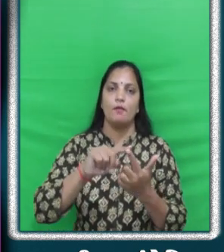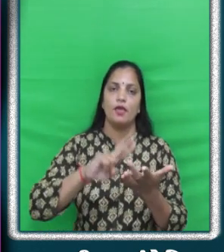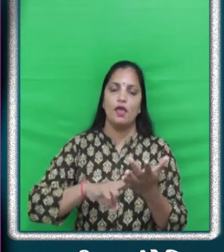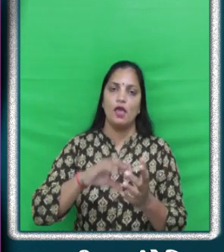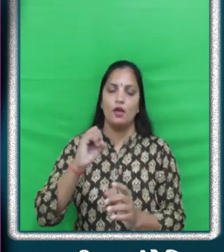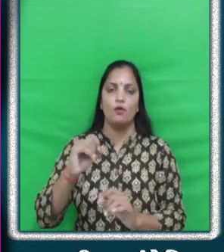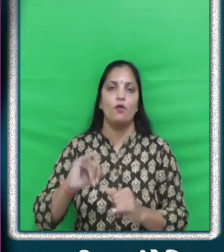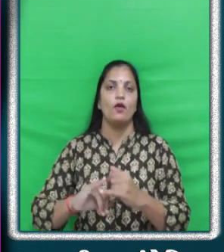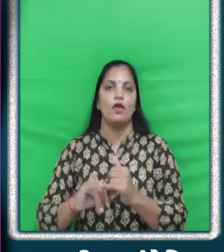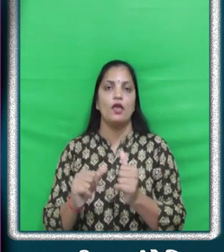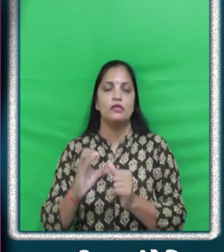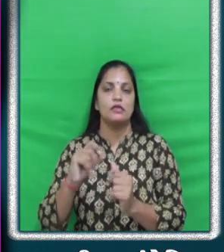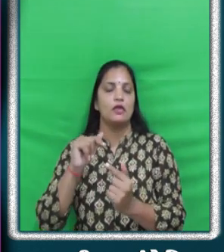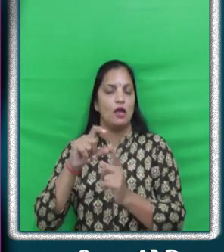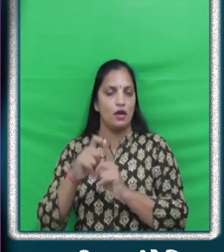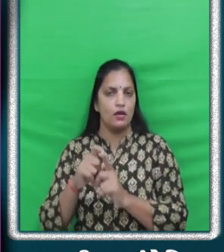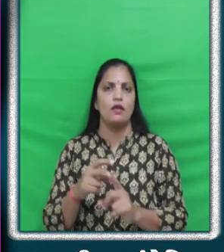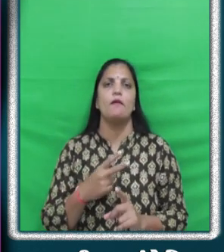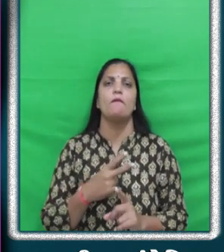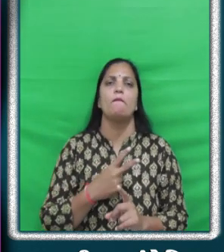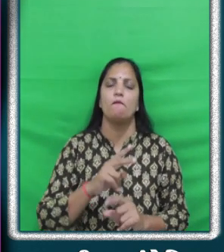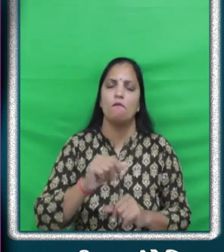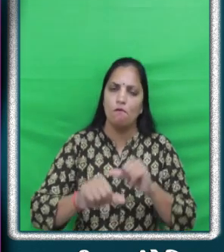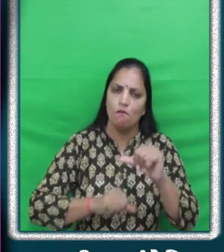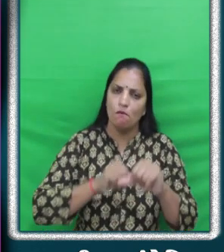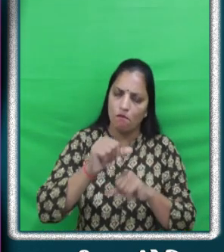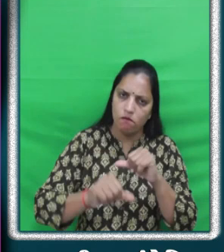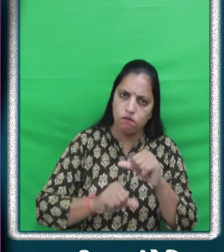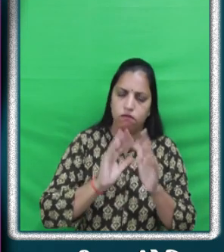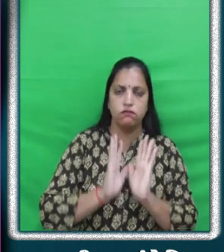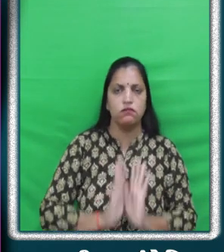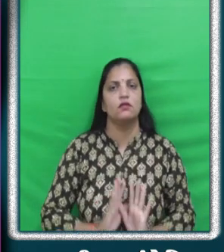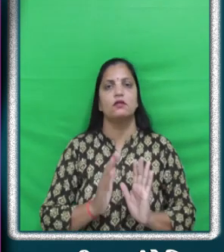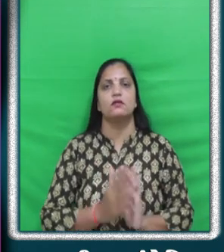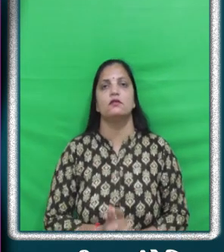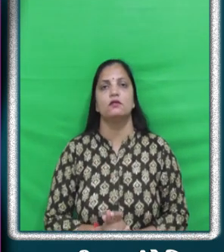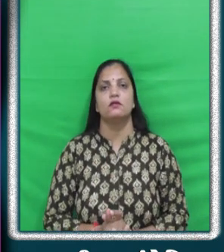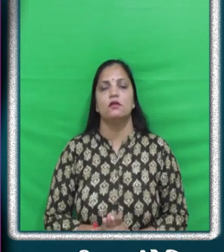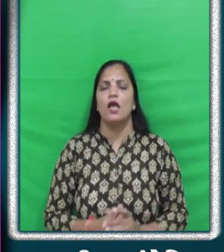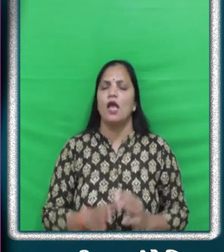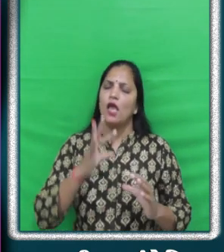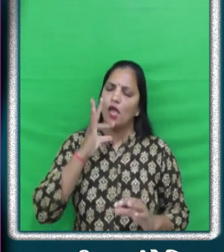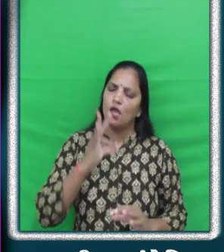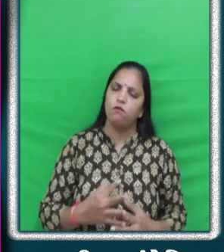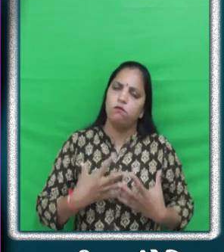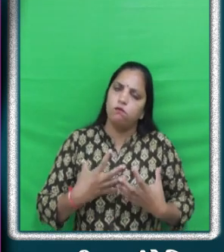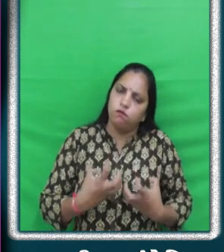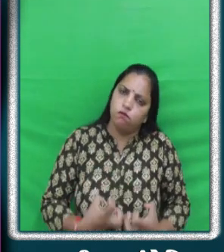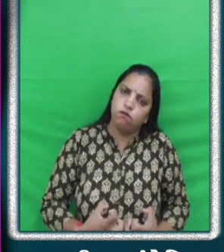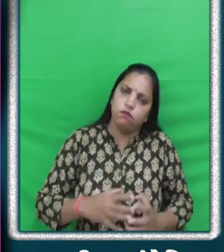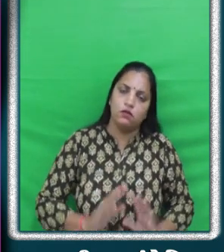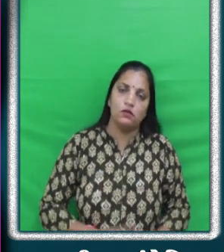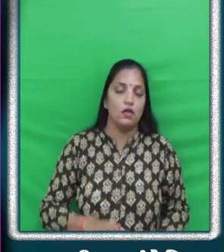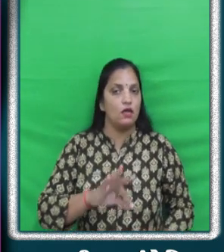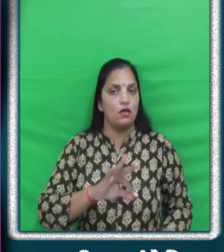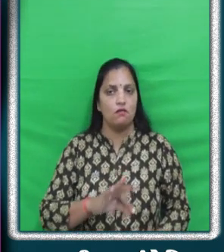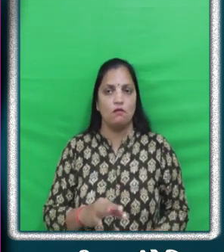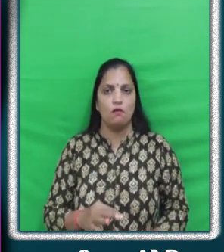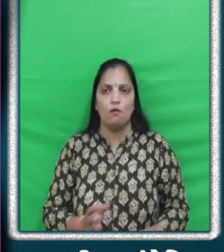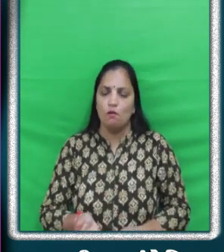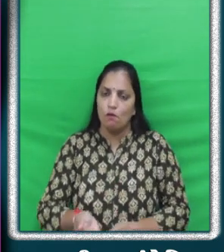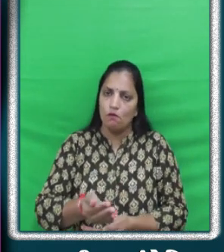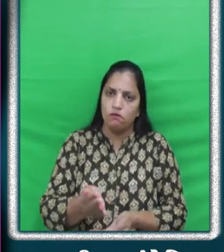અનુસાર પાણી હશે, પસંદગીમાન પ્રવેશશીલ પ્રક્રિયા આની અંદર થાય છે. જેટલું એને જરૂર છે પસંદગીથી એ લઈ લે